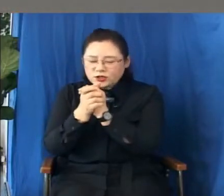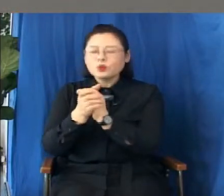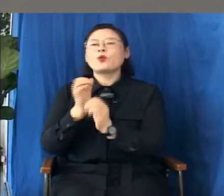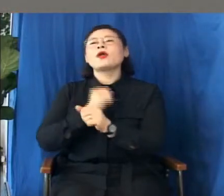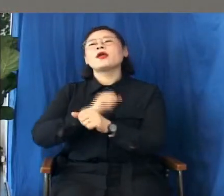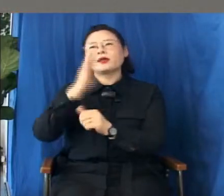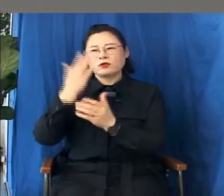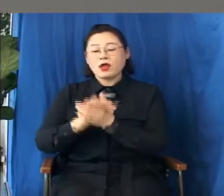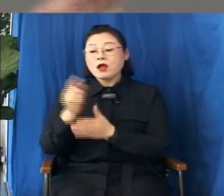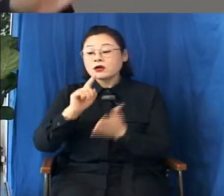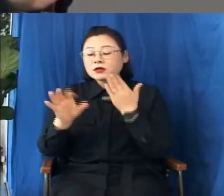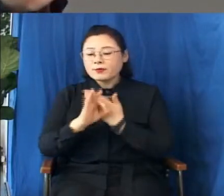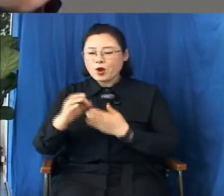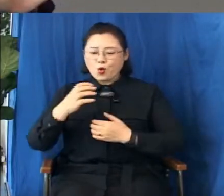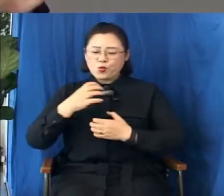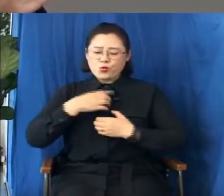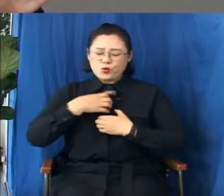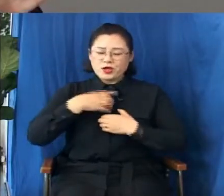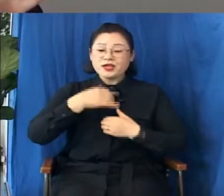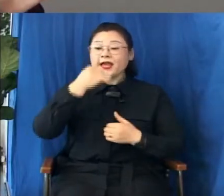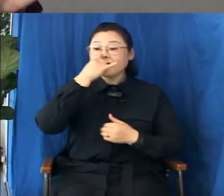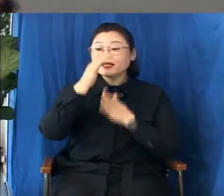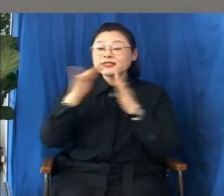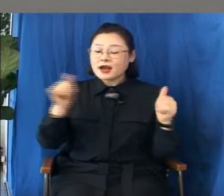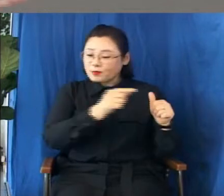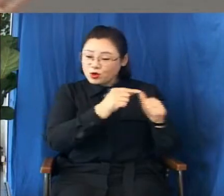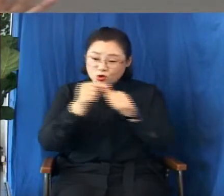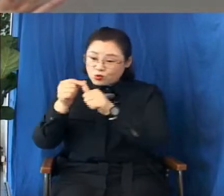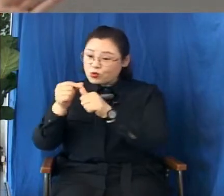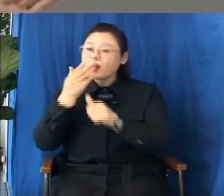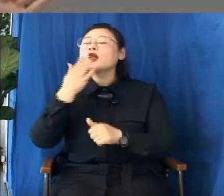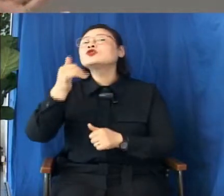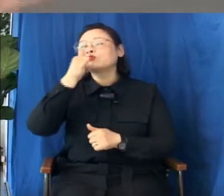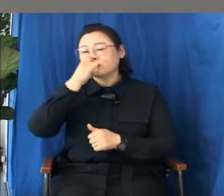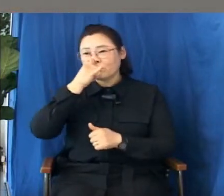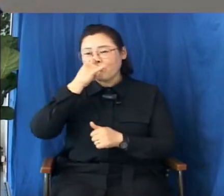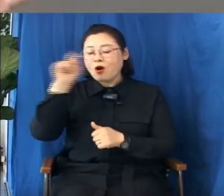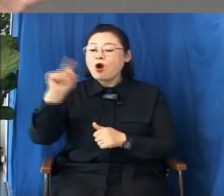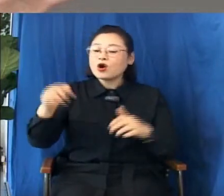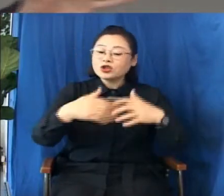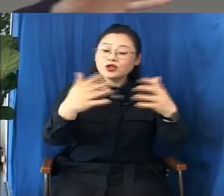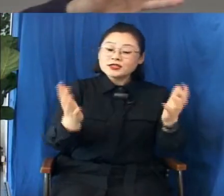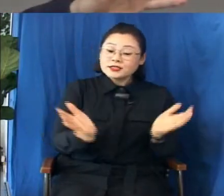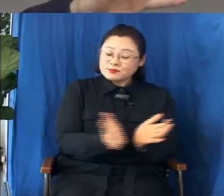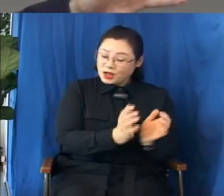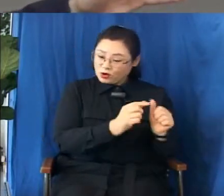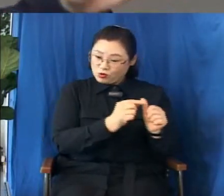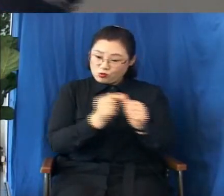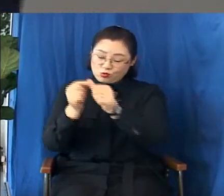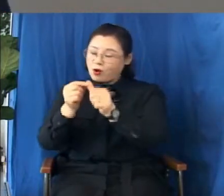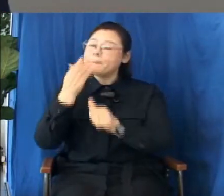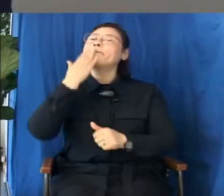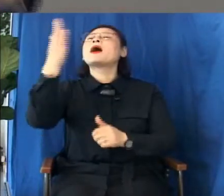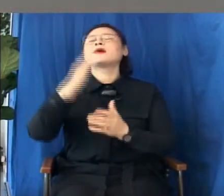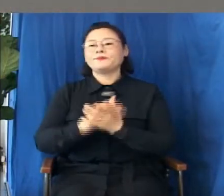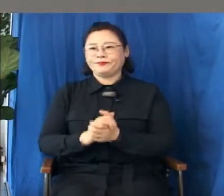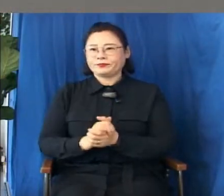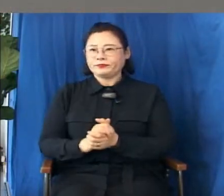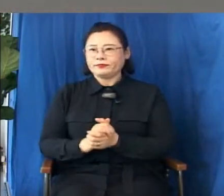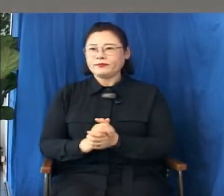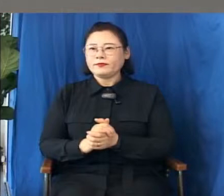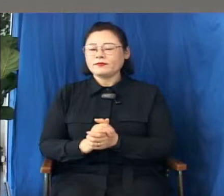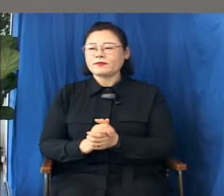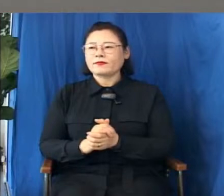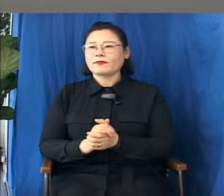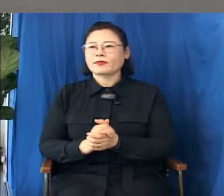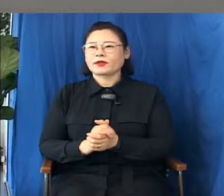있습니다. 원래 바리새인들, 사두개인들 간에 갈등이 심했는데 한마디 하니까 양쪽에서 다 받아들여요.